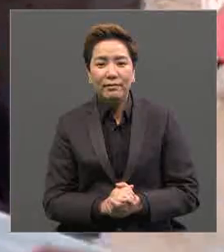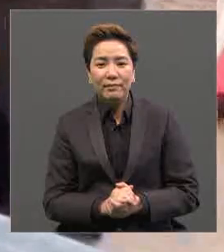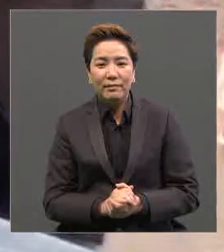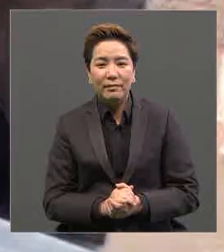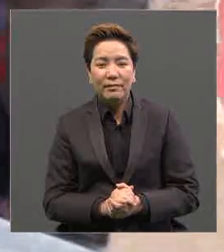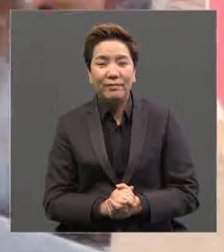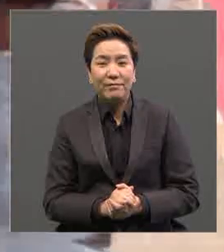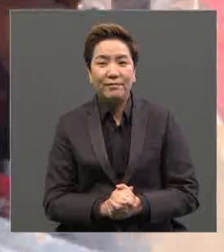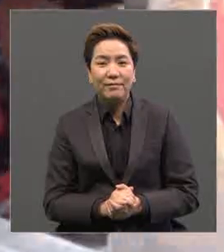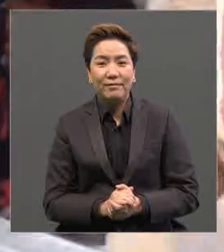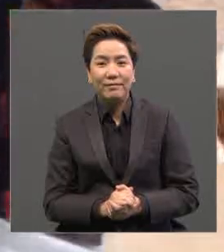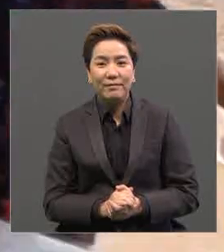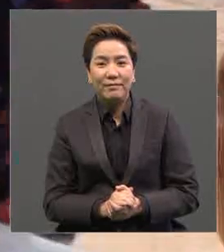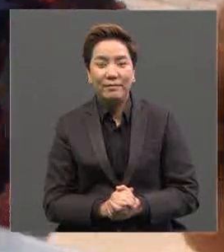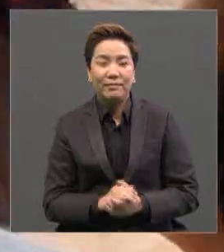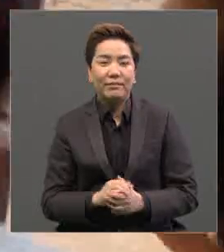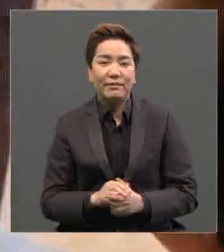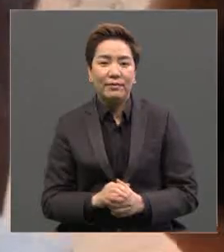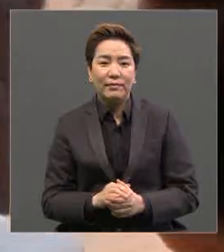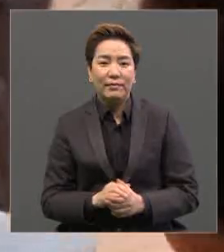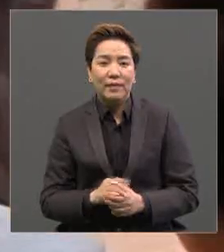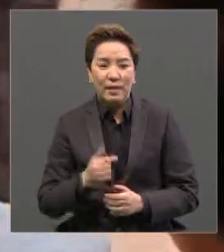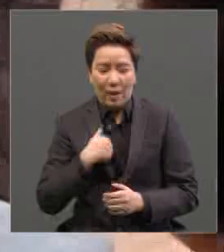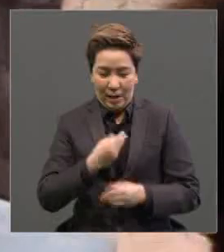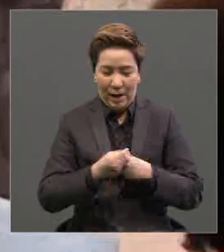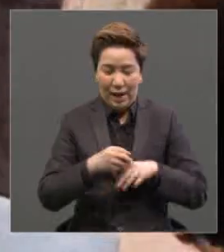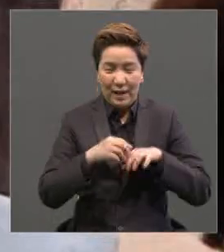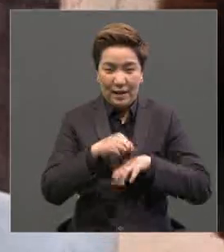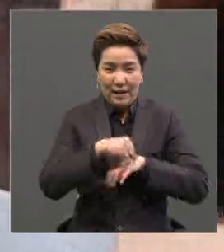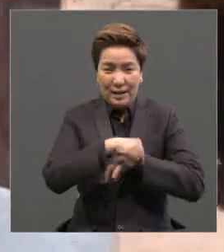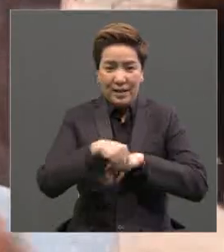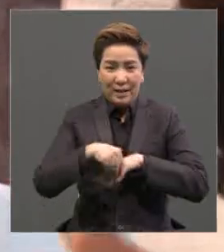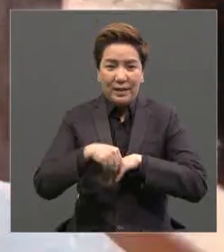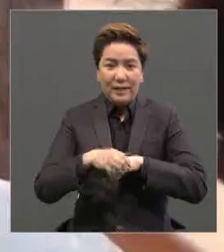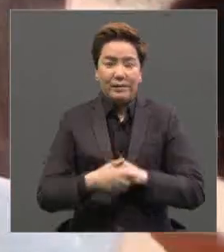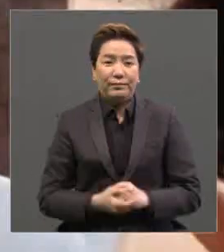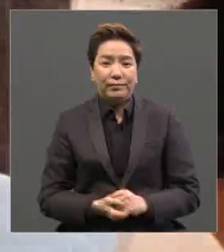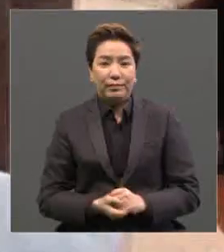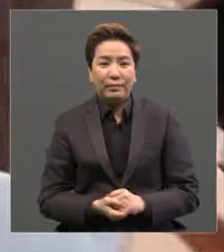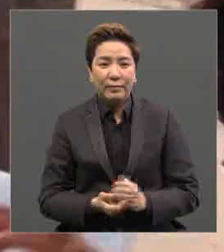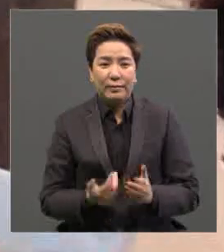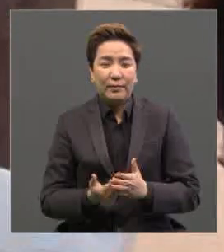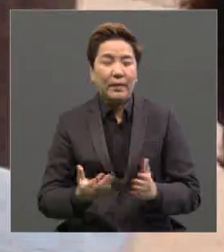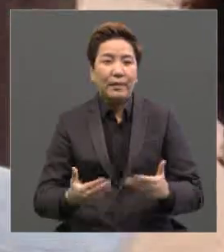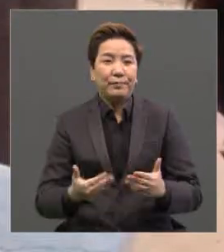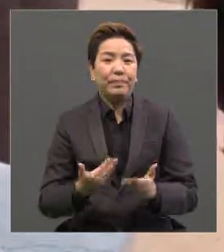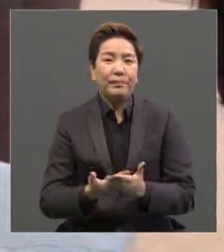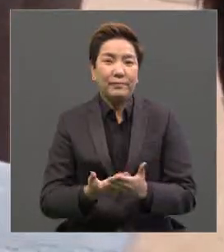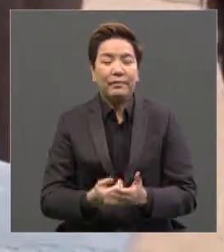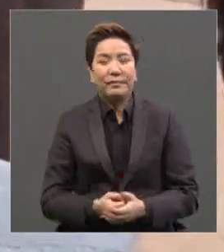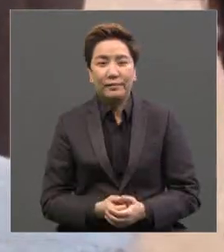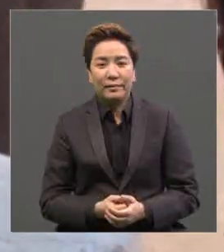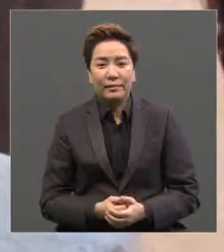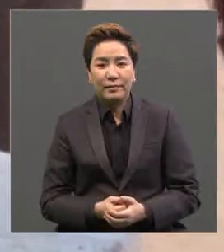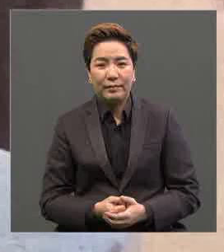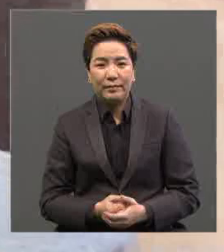เราเหมือนกับเข้าเป็นโรงงานเราเป็นหน้าร้านที่นี่เป็นรับเหมือนรับตามสวยไป